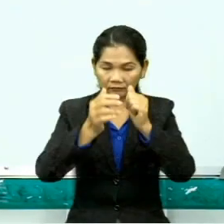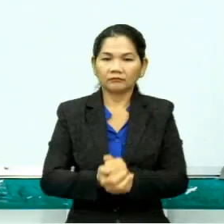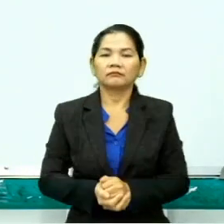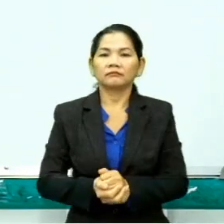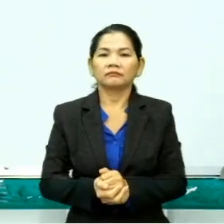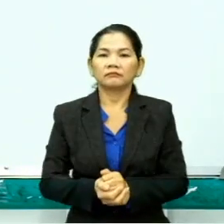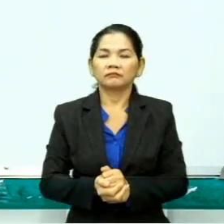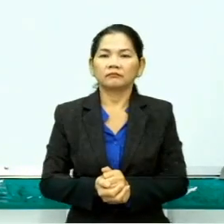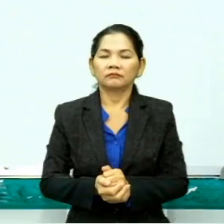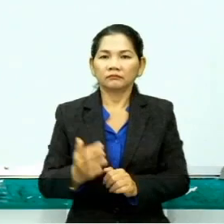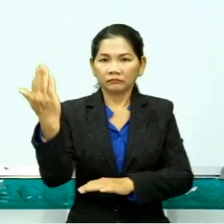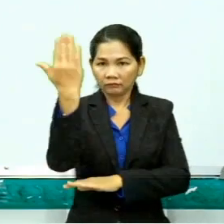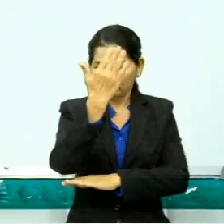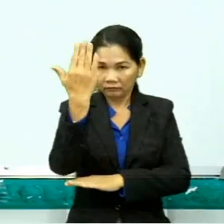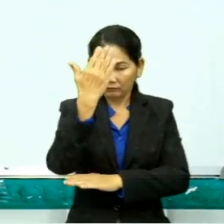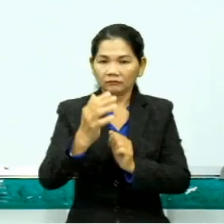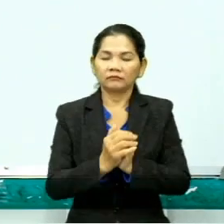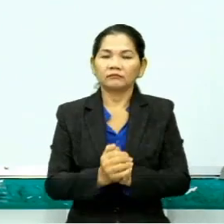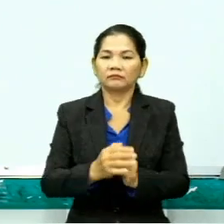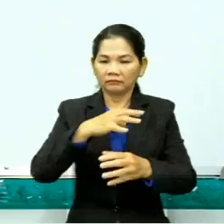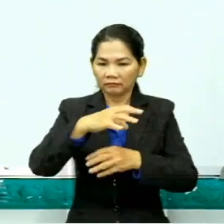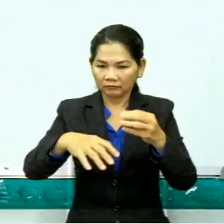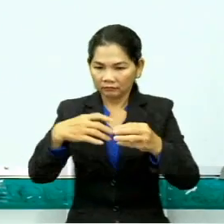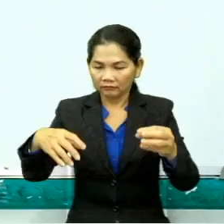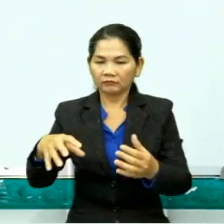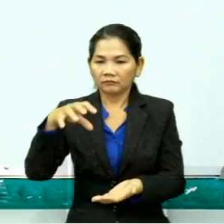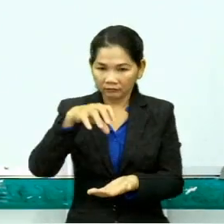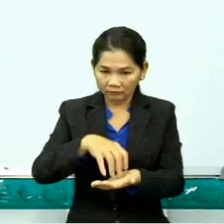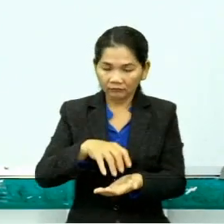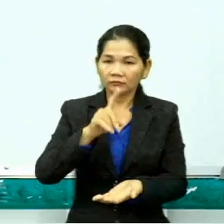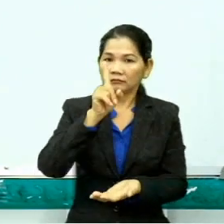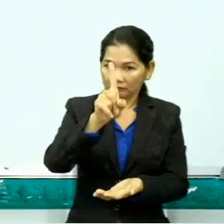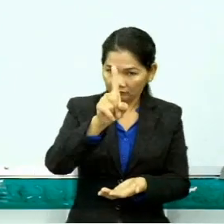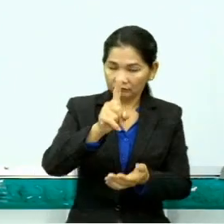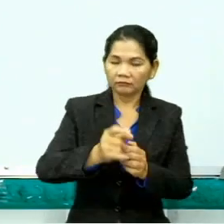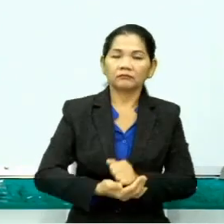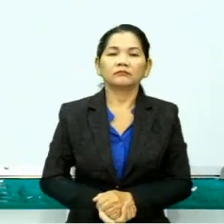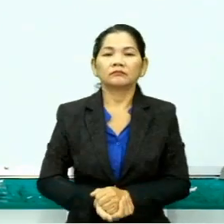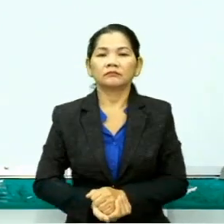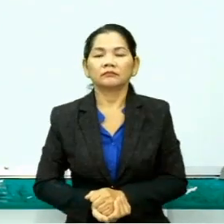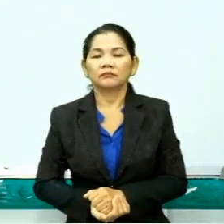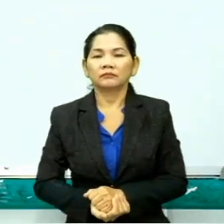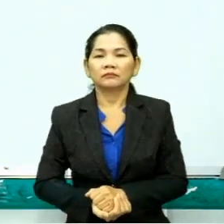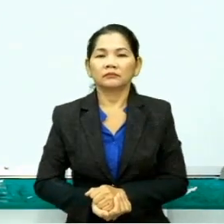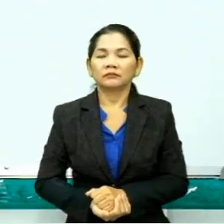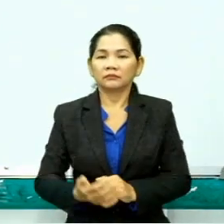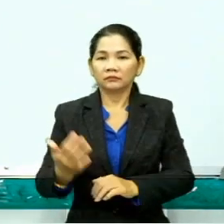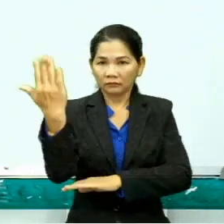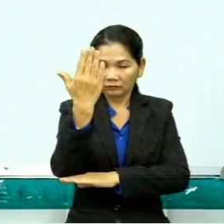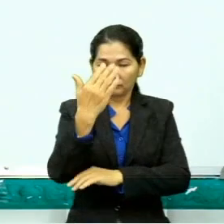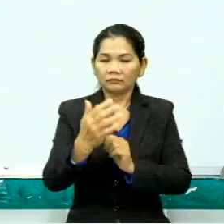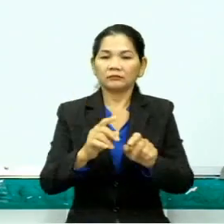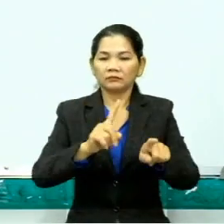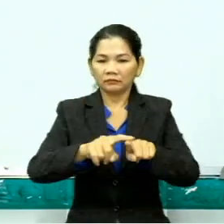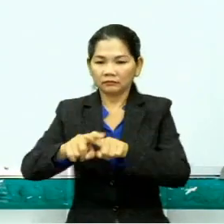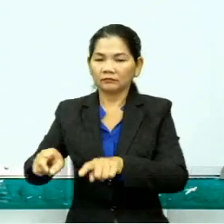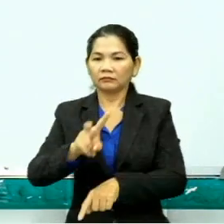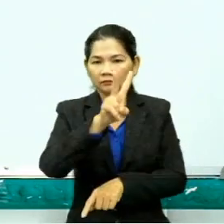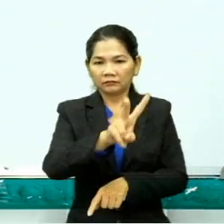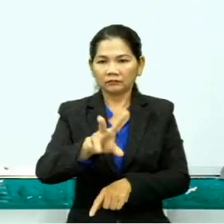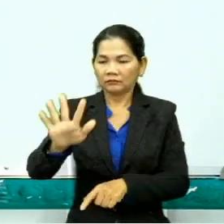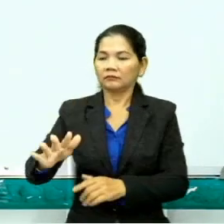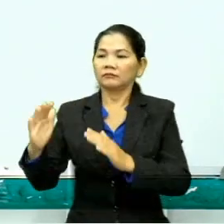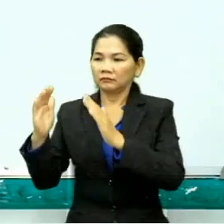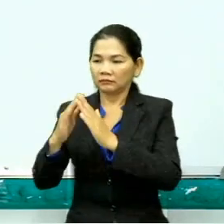cha nắng tu tu cha sai cáp nè con á vì thế này poli mùi cha nắng tu tu liền liếc tiếp một phải